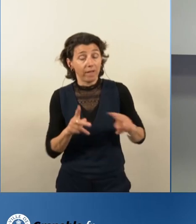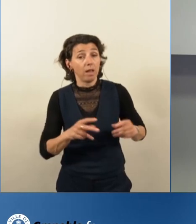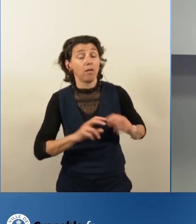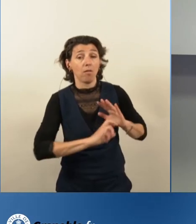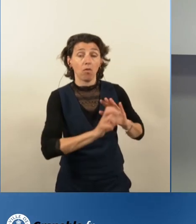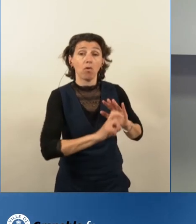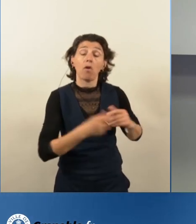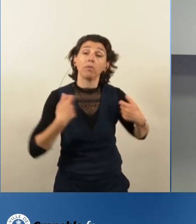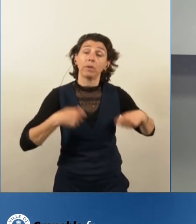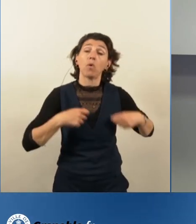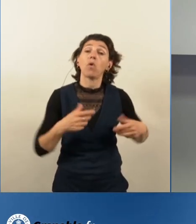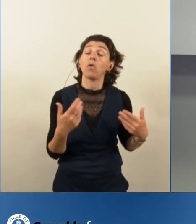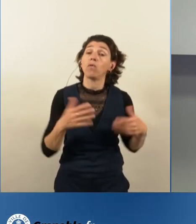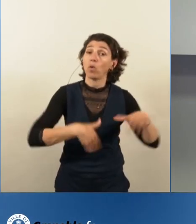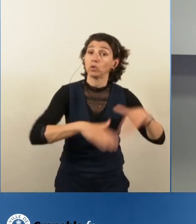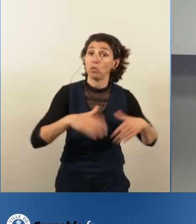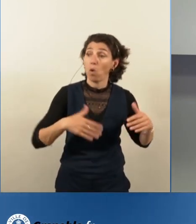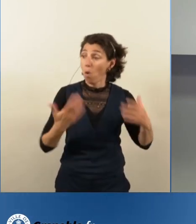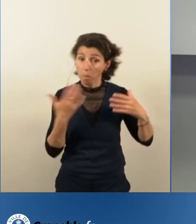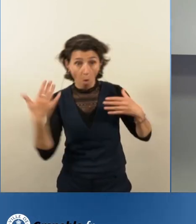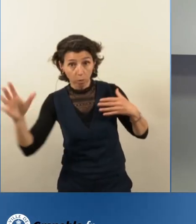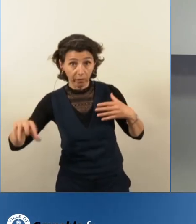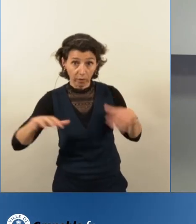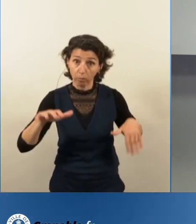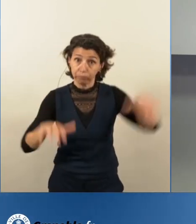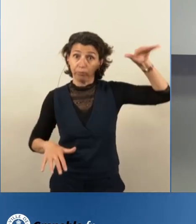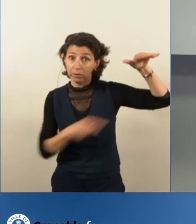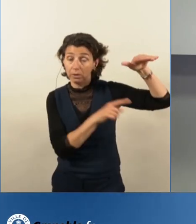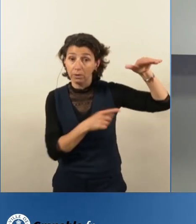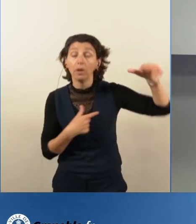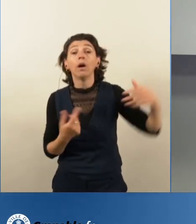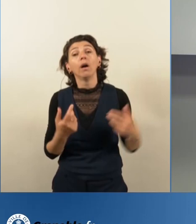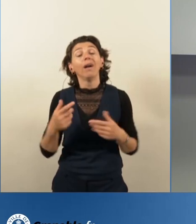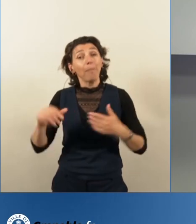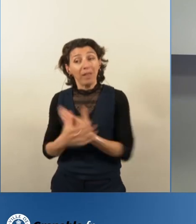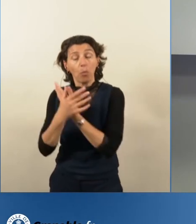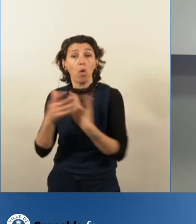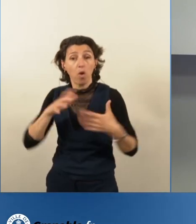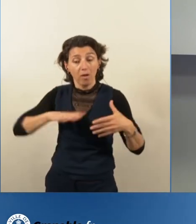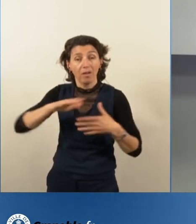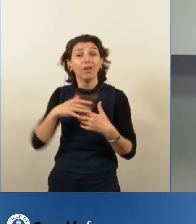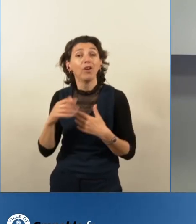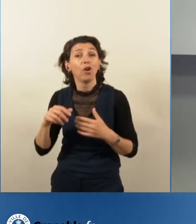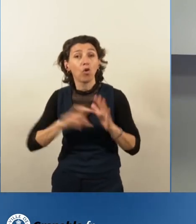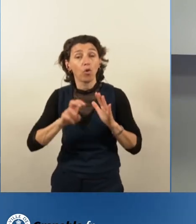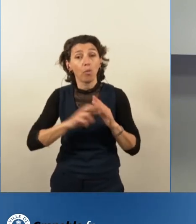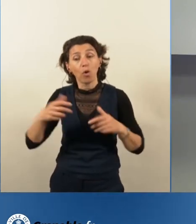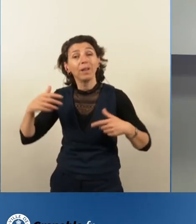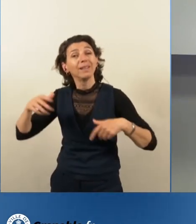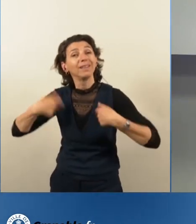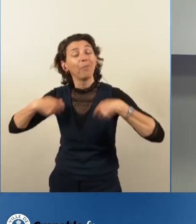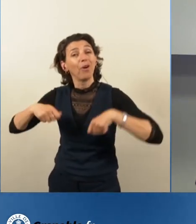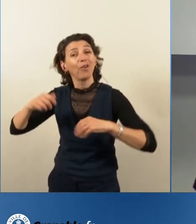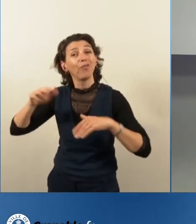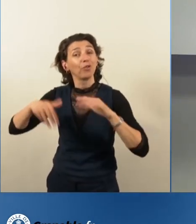parmi les plus élevés maintenant des métropoles et que la métropole de Grenoble a les dépenses de fonctionnement les moins élevées des métropoles nous sommes au deux